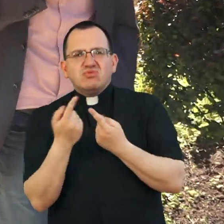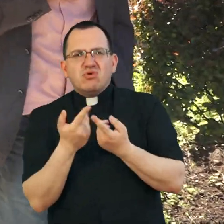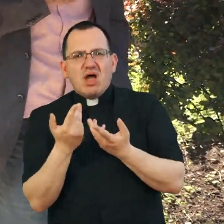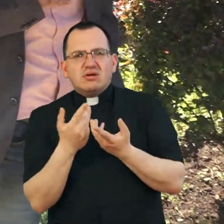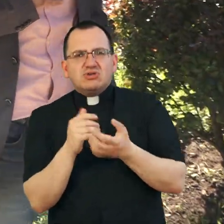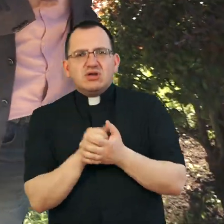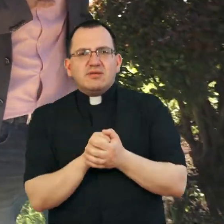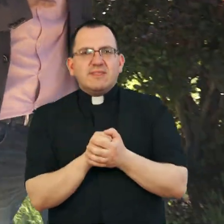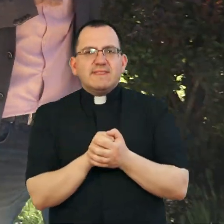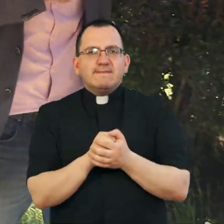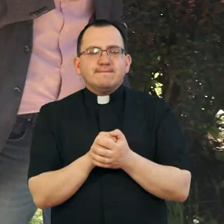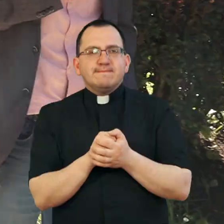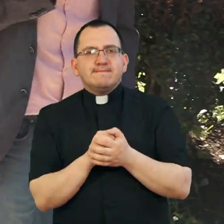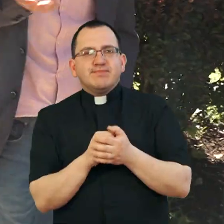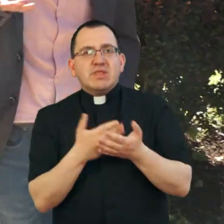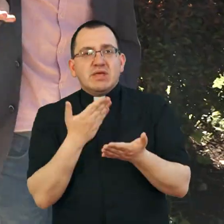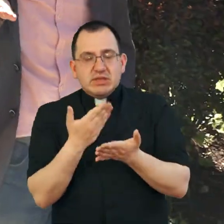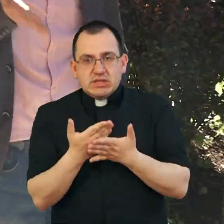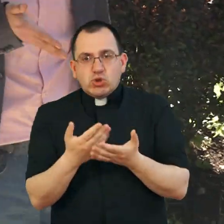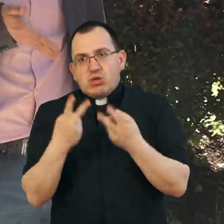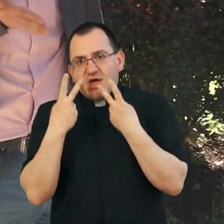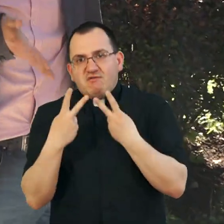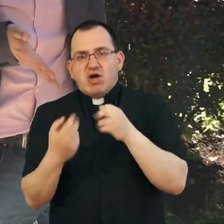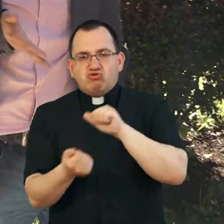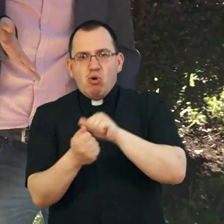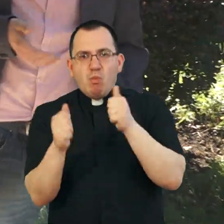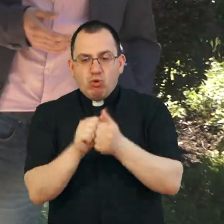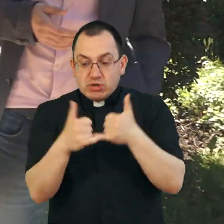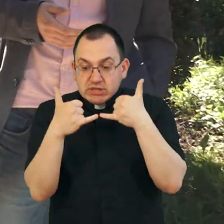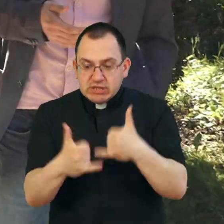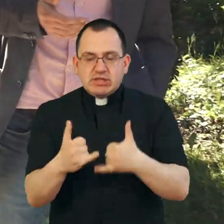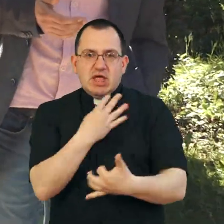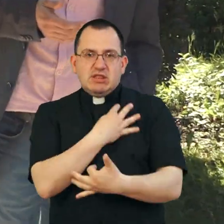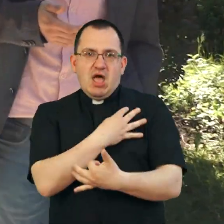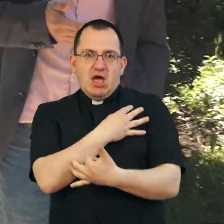dođe. Evo, i zato je važno boriti se sada u Hrvatskoj